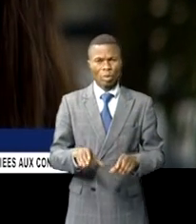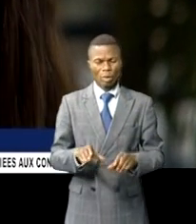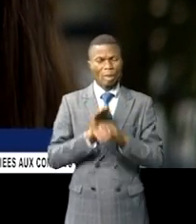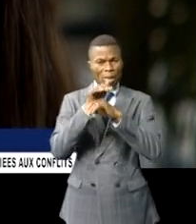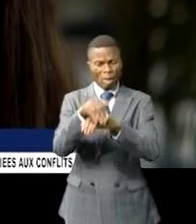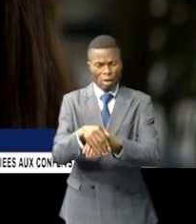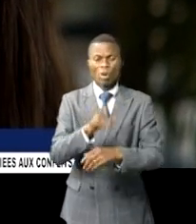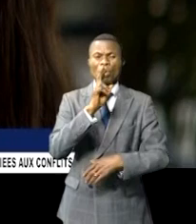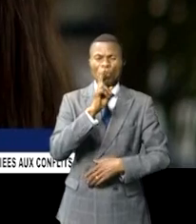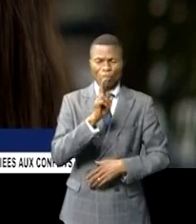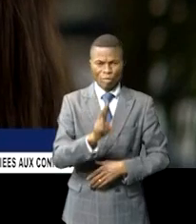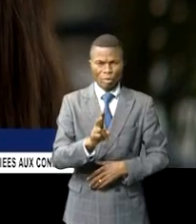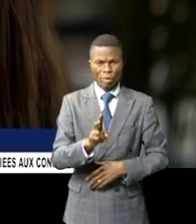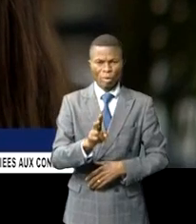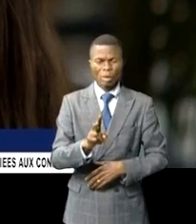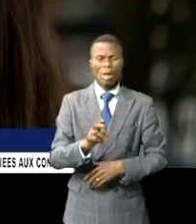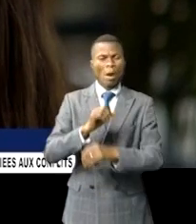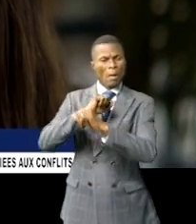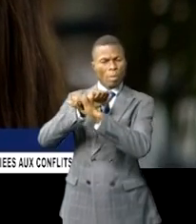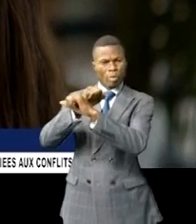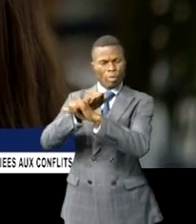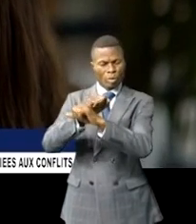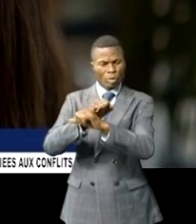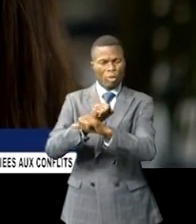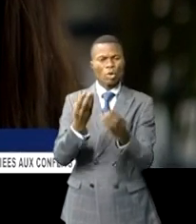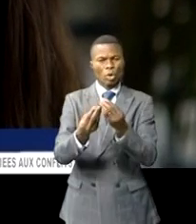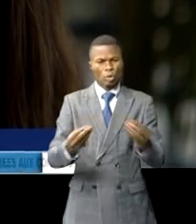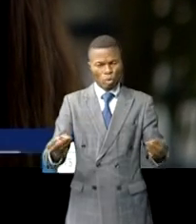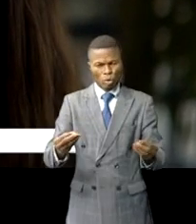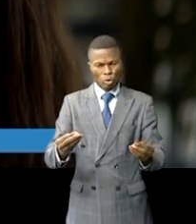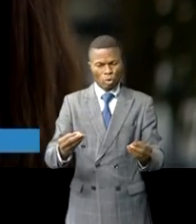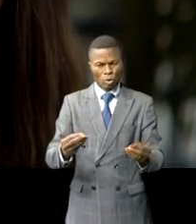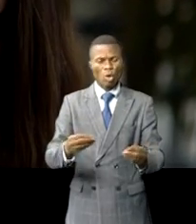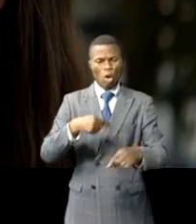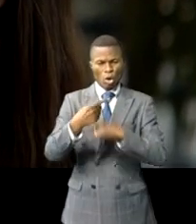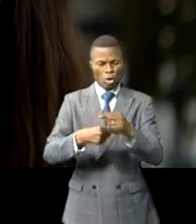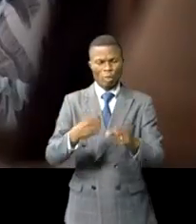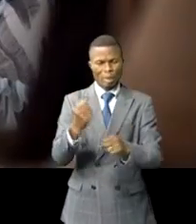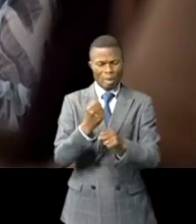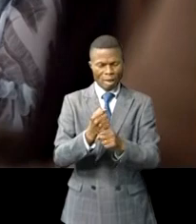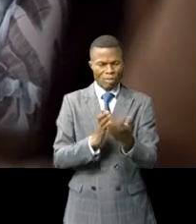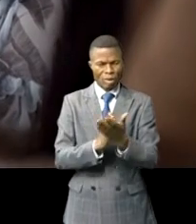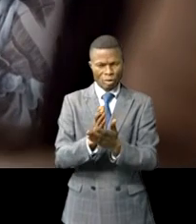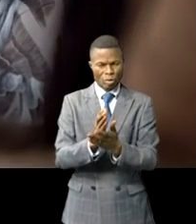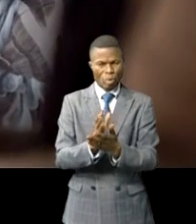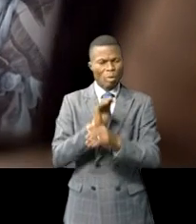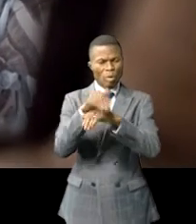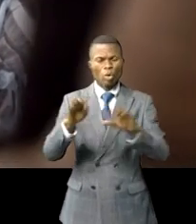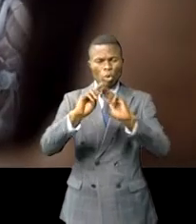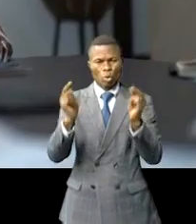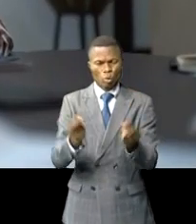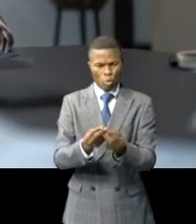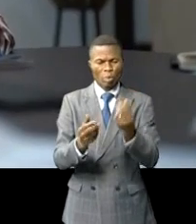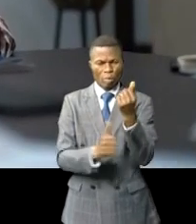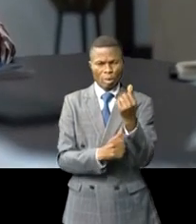s'engage vraiment pour prioriser la réparation et la mettre sur l'ordre du jour. Pour impliquer toutes les parties